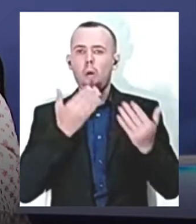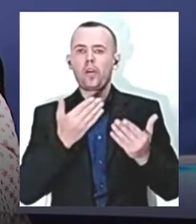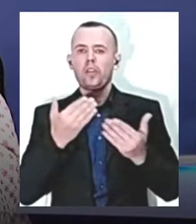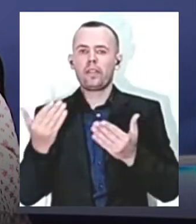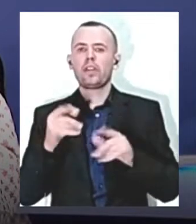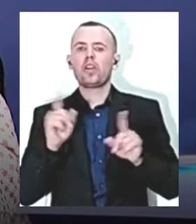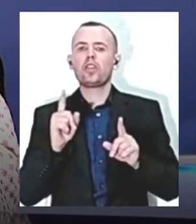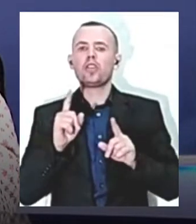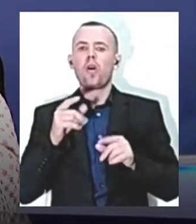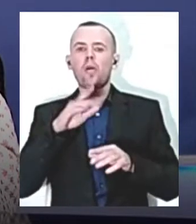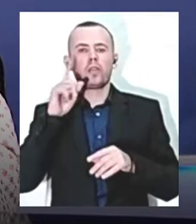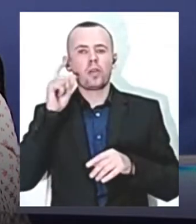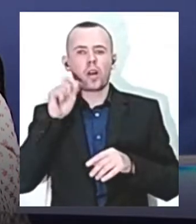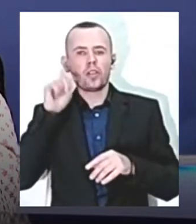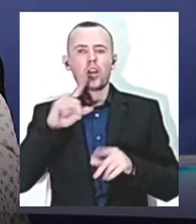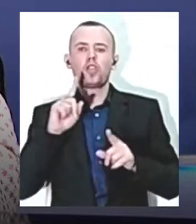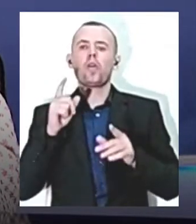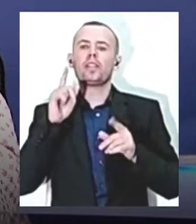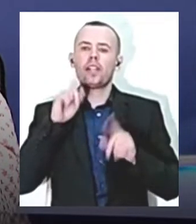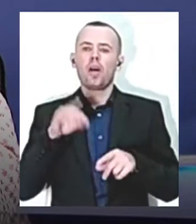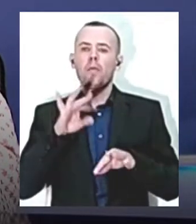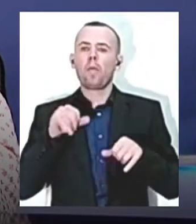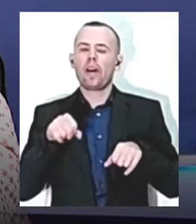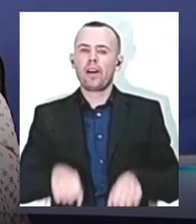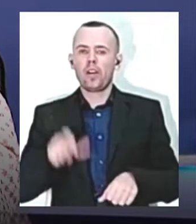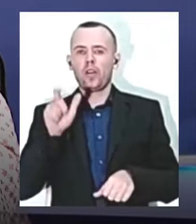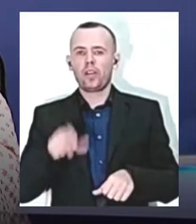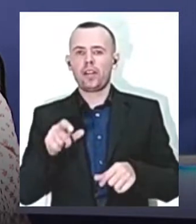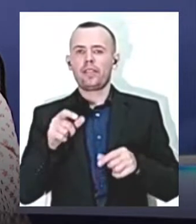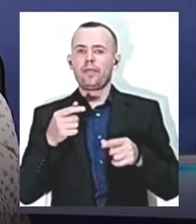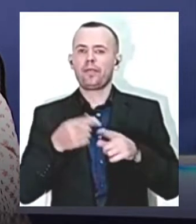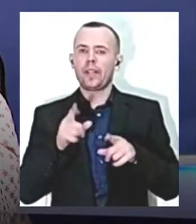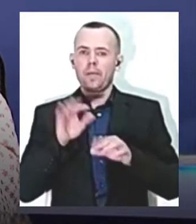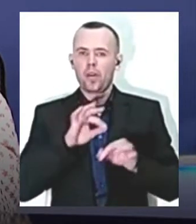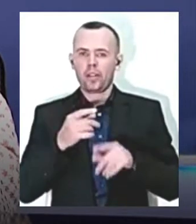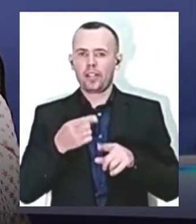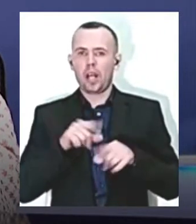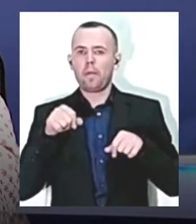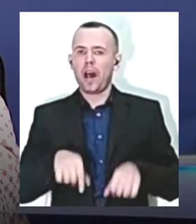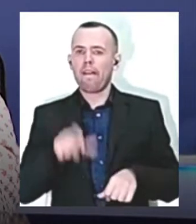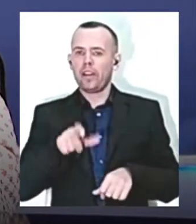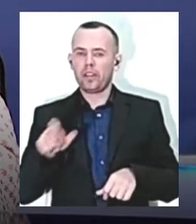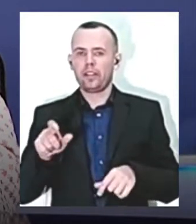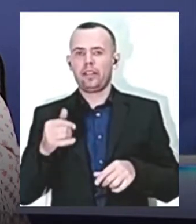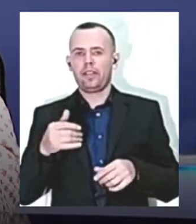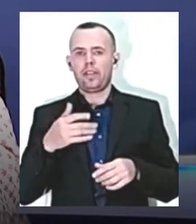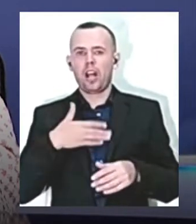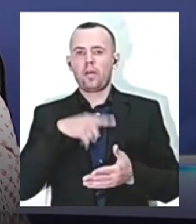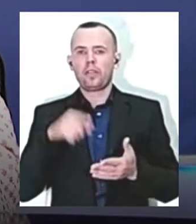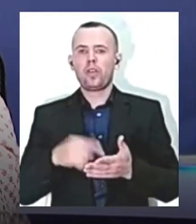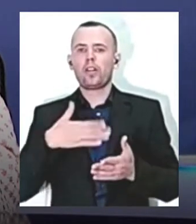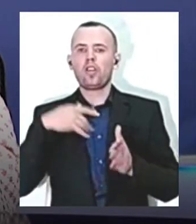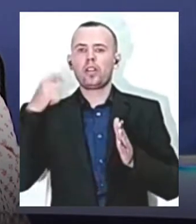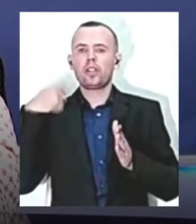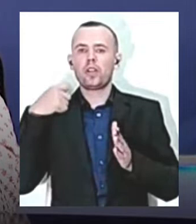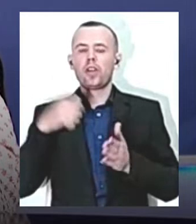що думають про права людини в межах проєкту «День прав людини у вашому місті». У нашій студії голова Центру прав